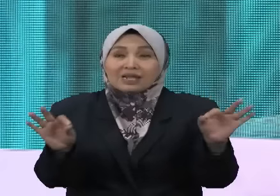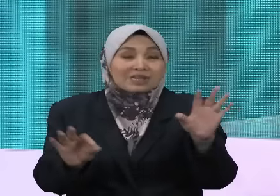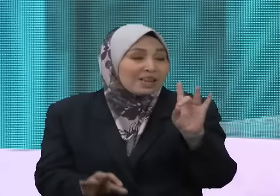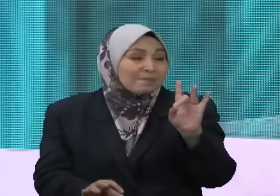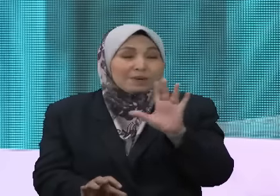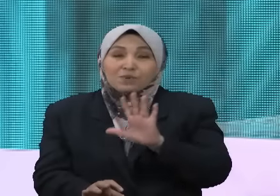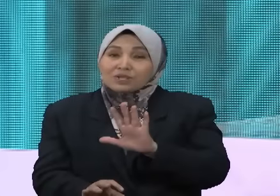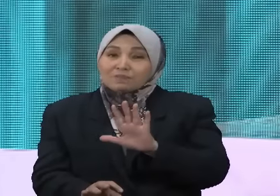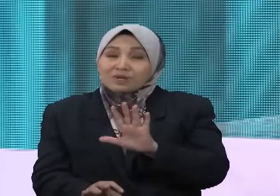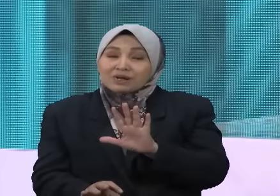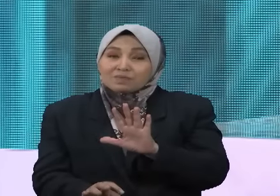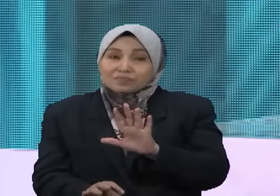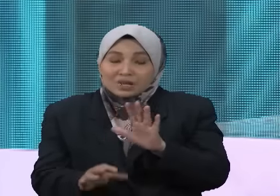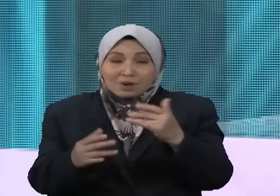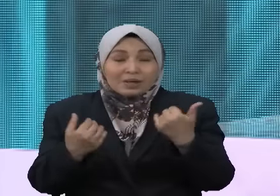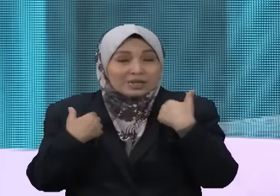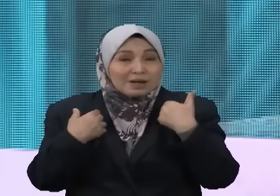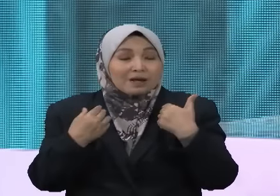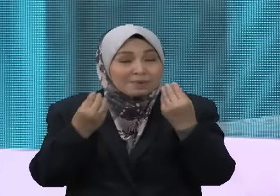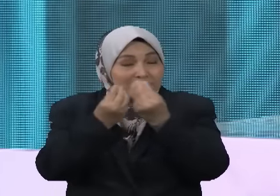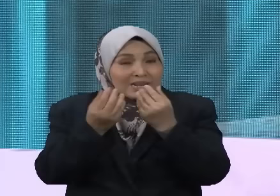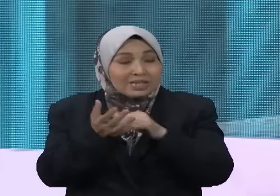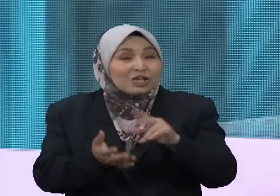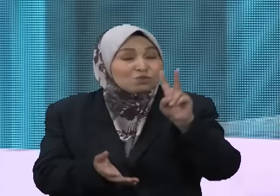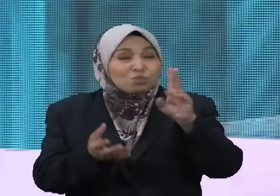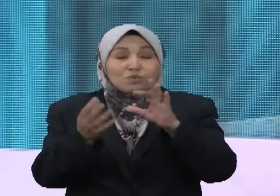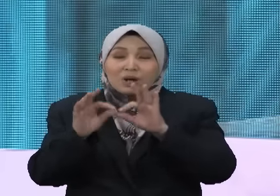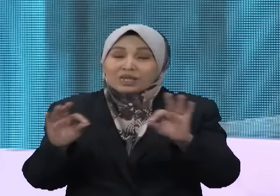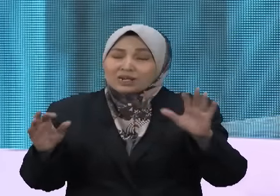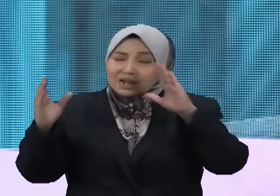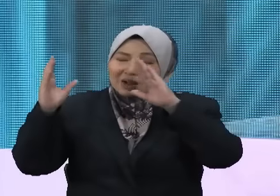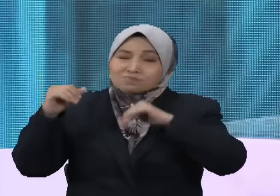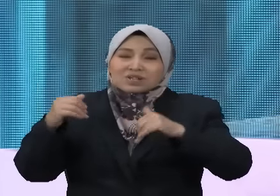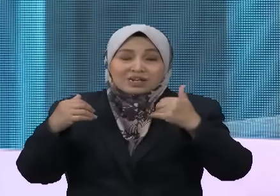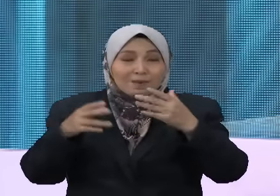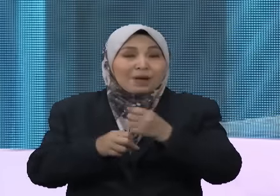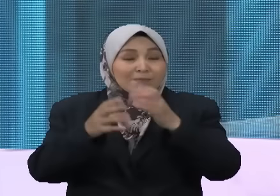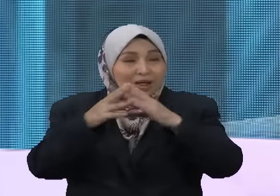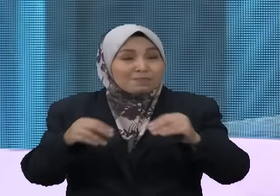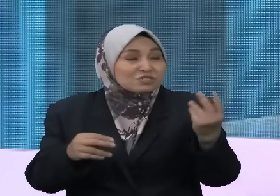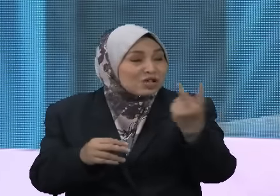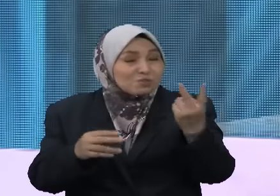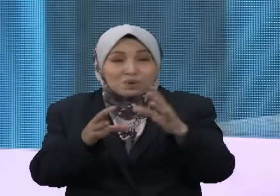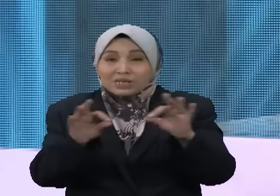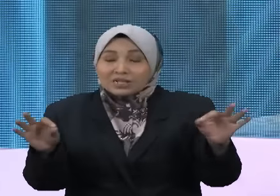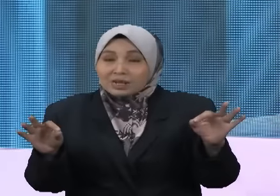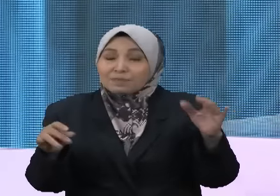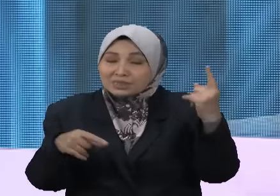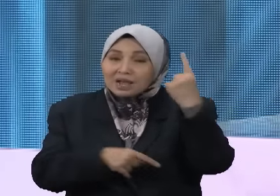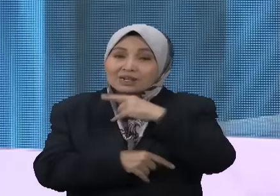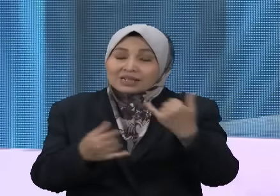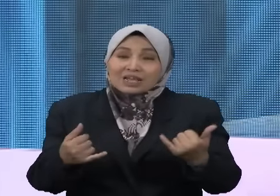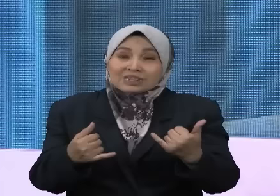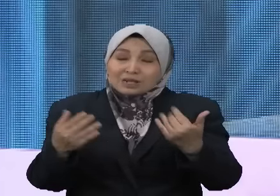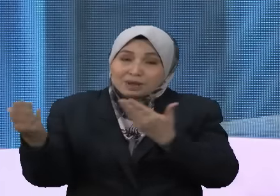ke-85 kerana kita berbaki lagi dua ayat harap-harapnya insya-allah kita dapat menghabiskan kedua ayat ini pada hari ini kalau tak